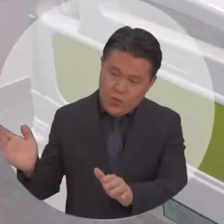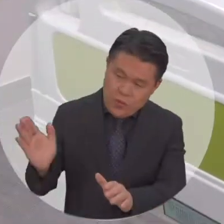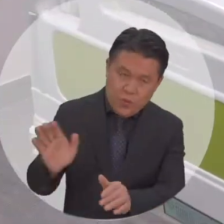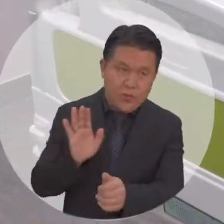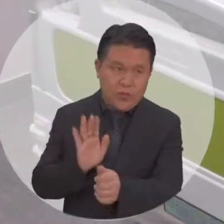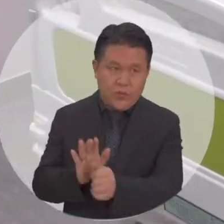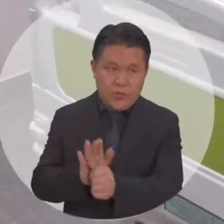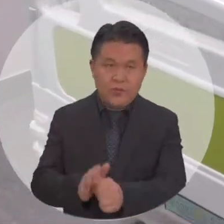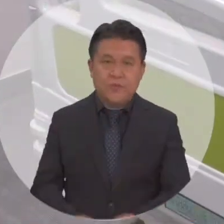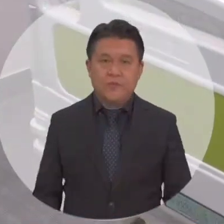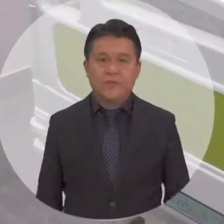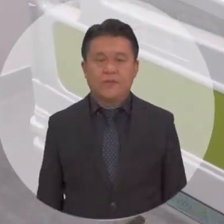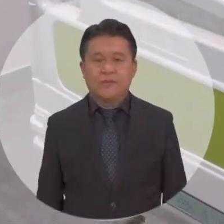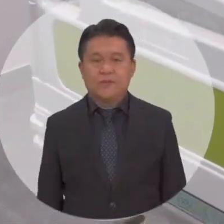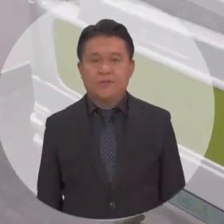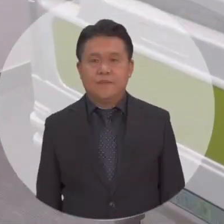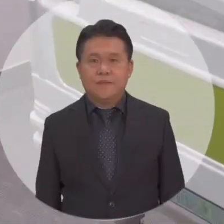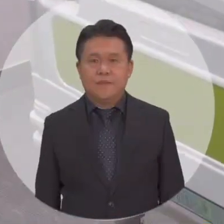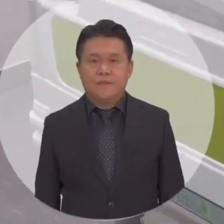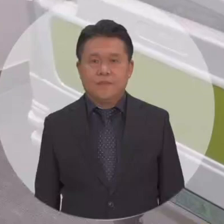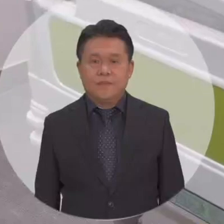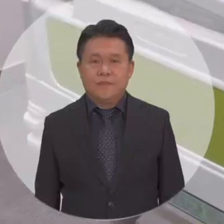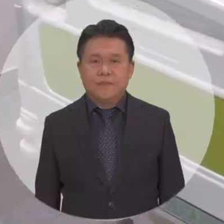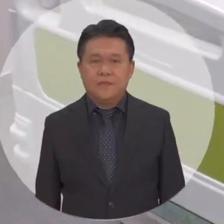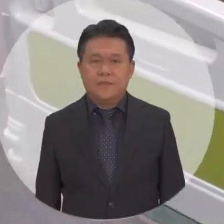어깨를 받쳐줍니다.